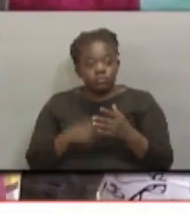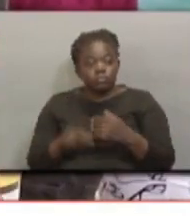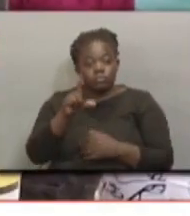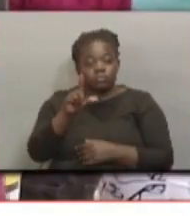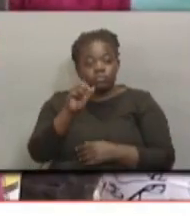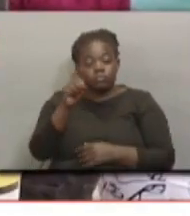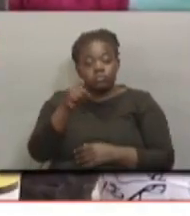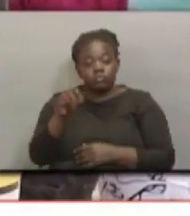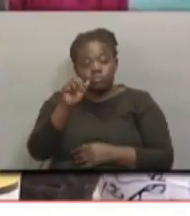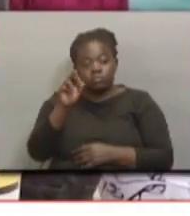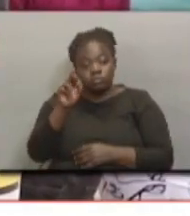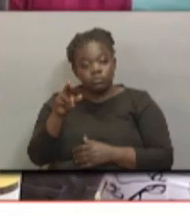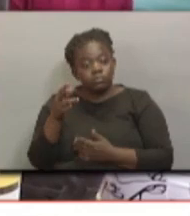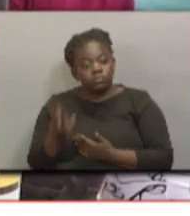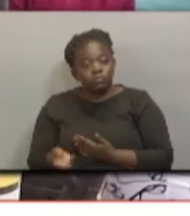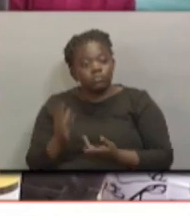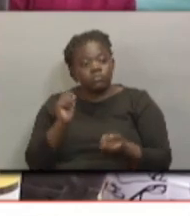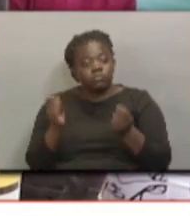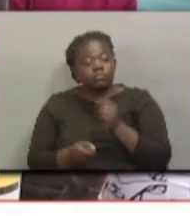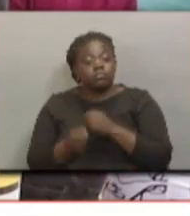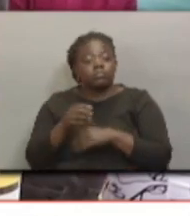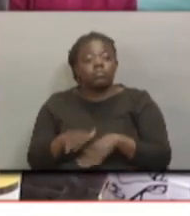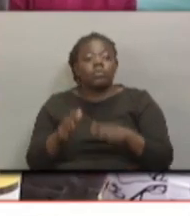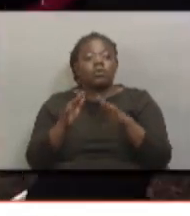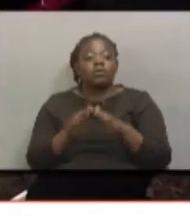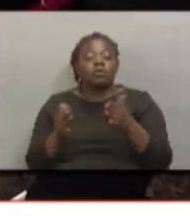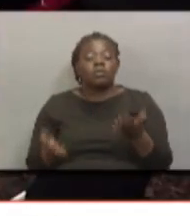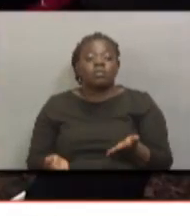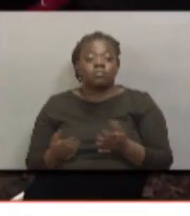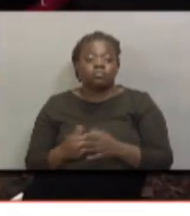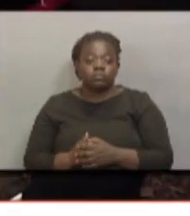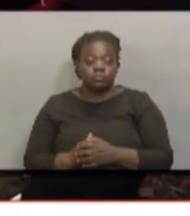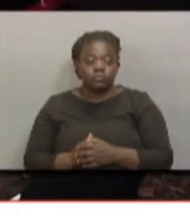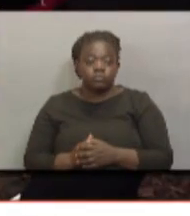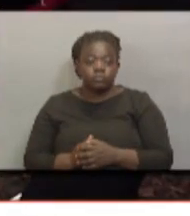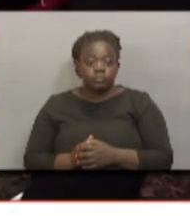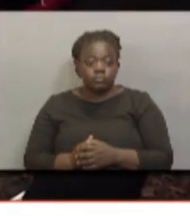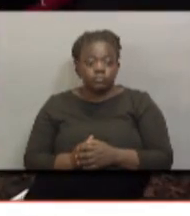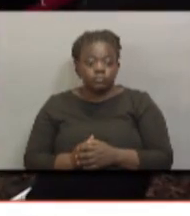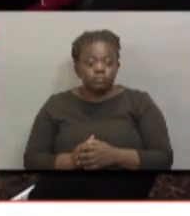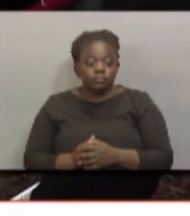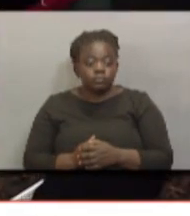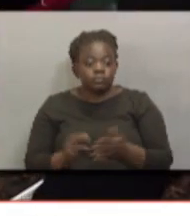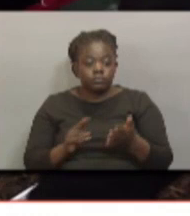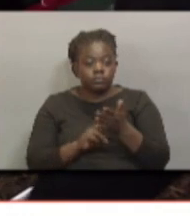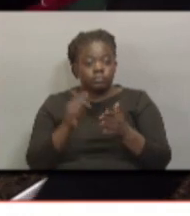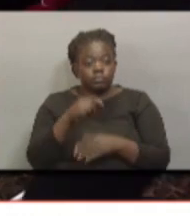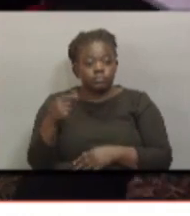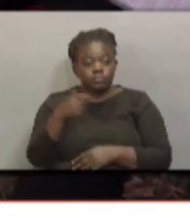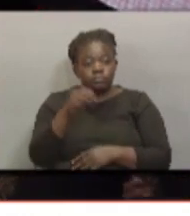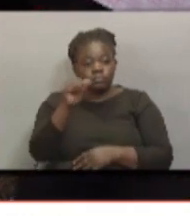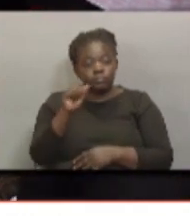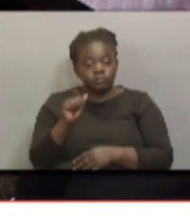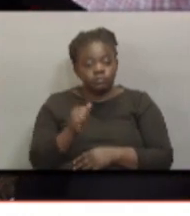dizi lanje zigenda kuchusa nyumba yo efana ne bulala chuma kwa gas disaving